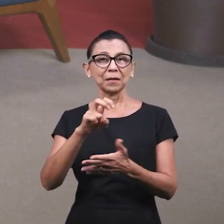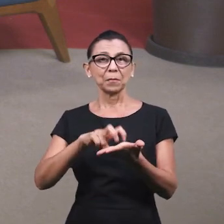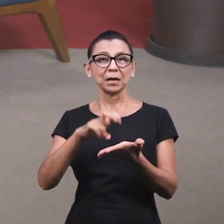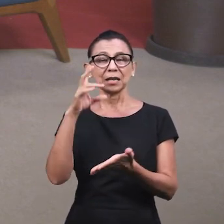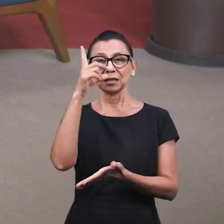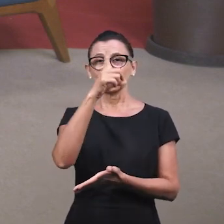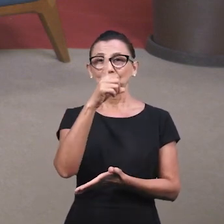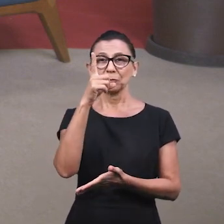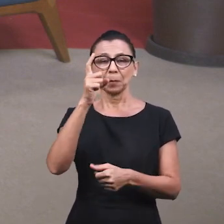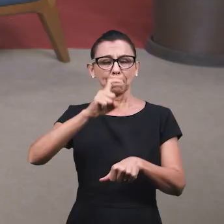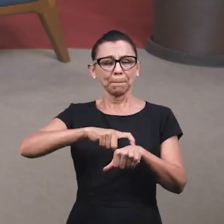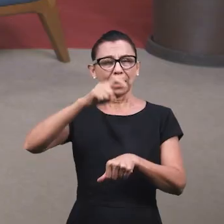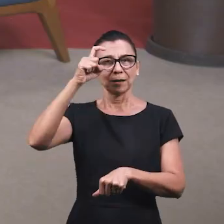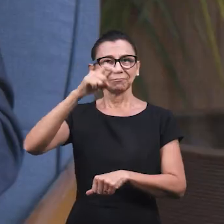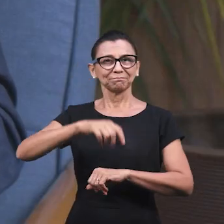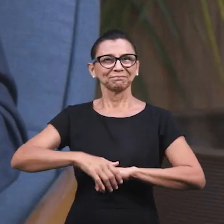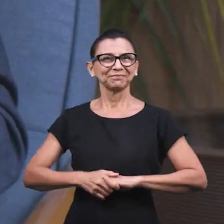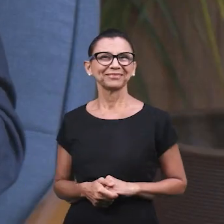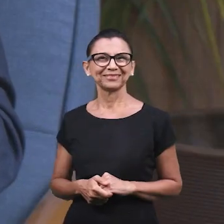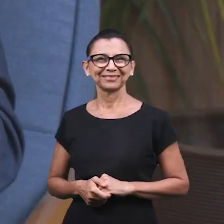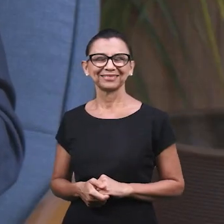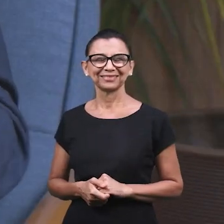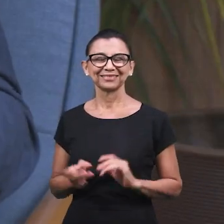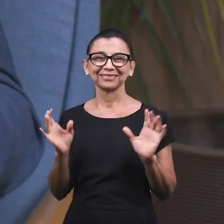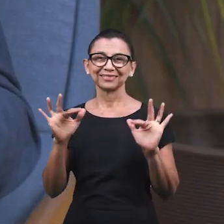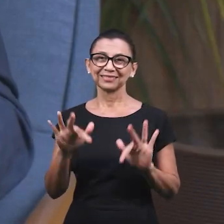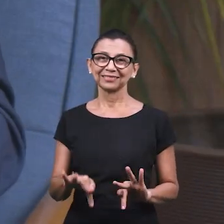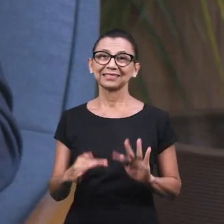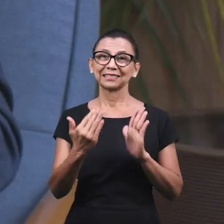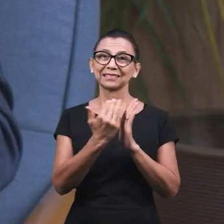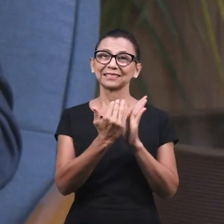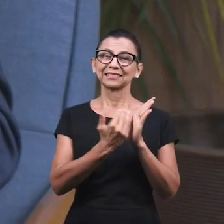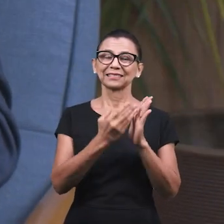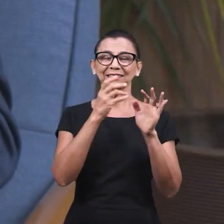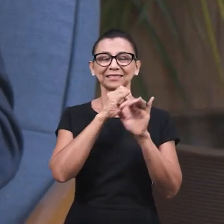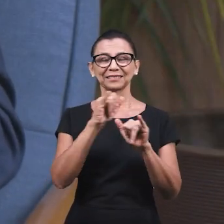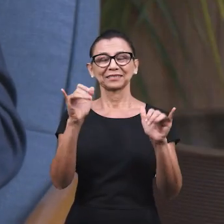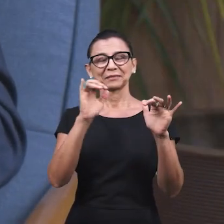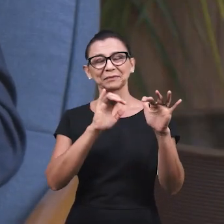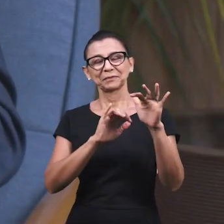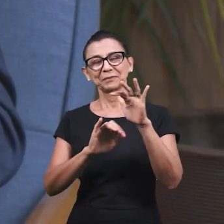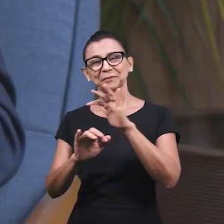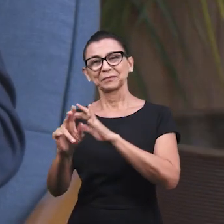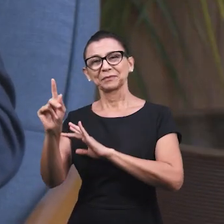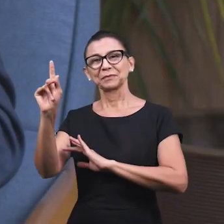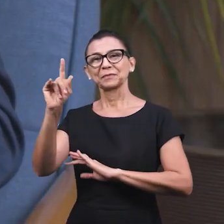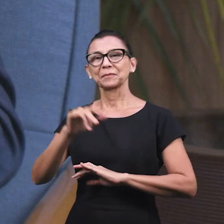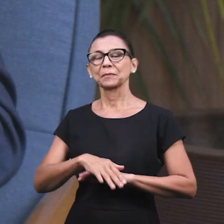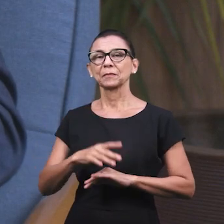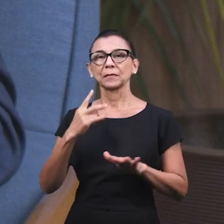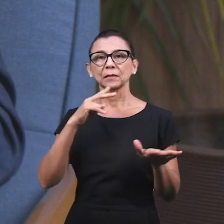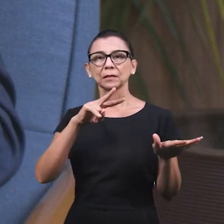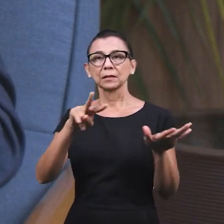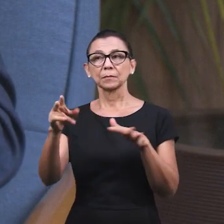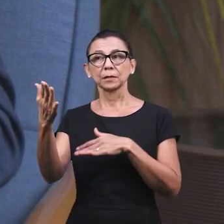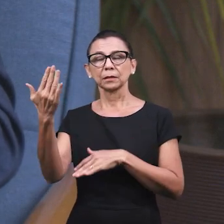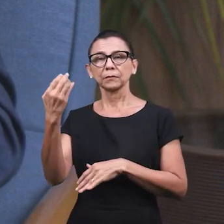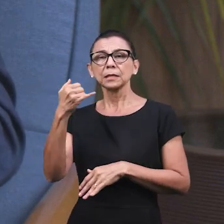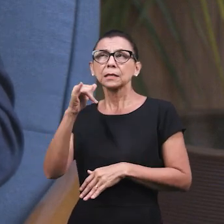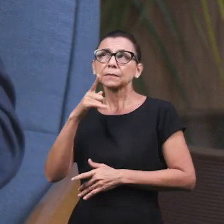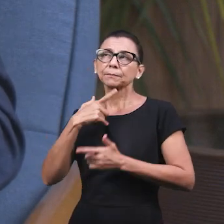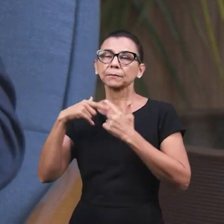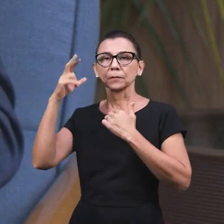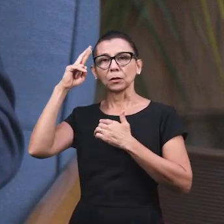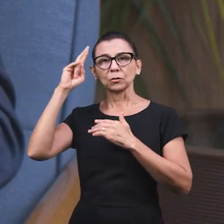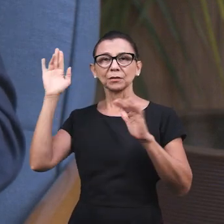10h du matin, ponctuellement. Et ainsi, nous arrivons à la fin de cette édition de la formation en annonçant l'Évangile éternel. La semaine prochaine,